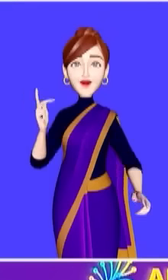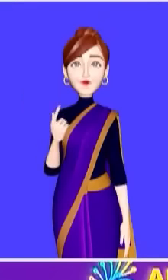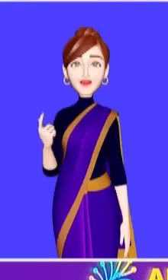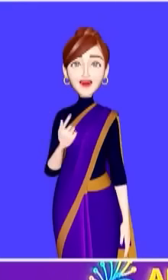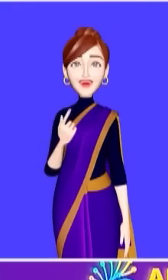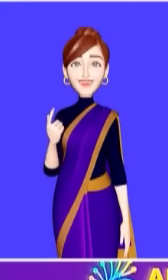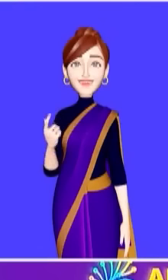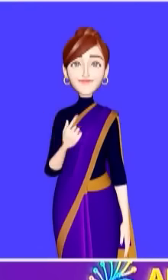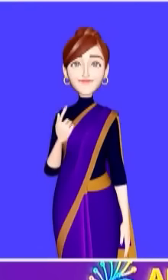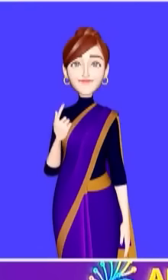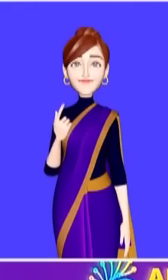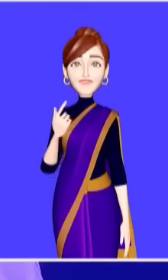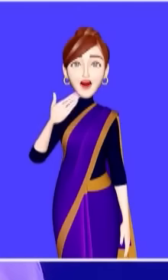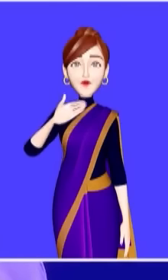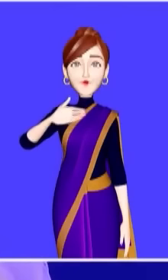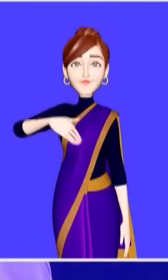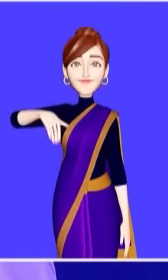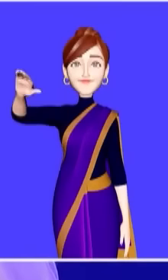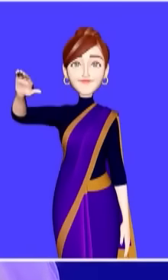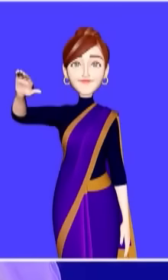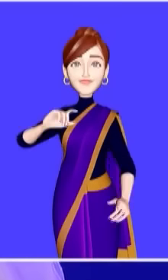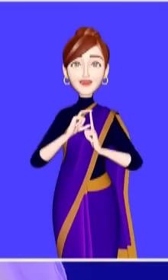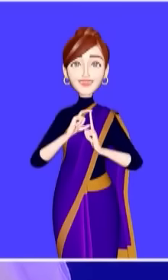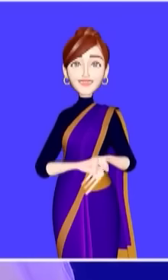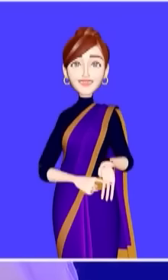एक्सेसिबल एंड इंक्लूसिव, यानी